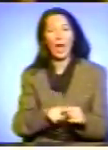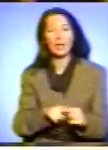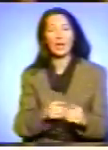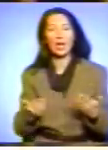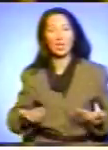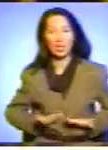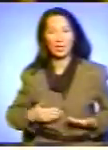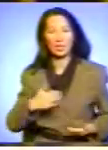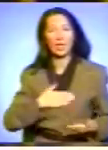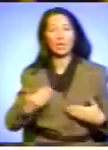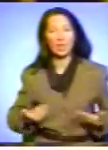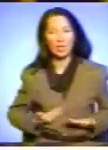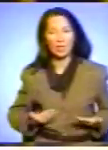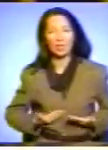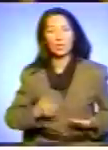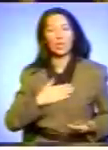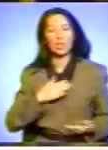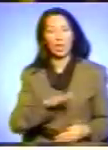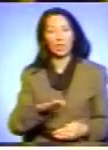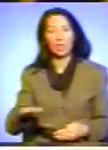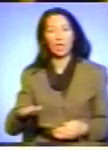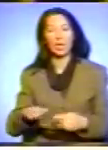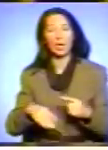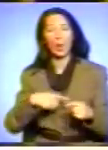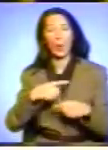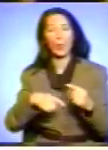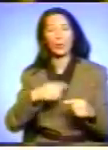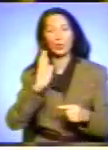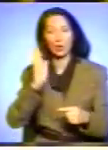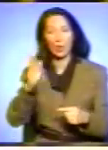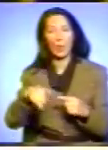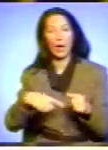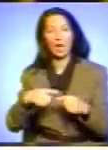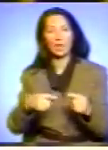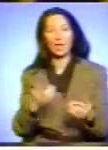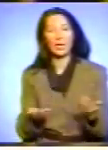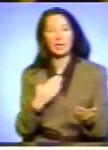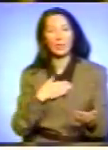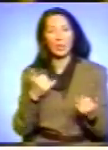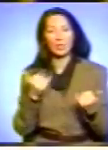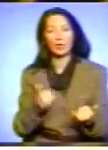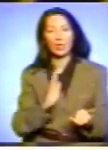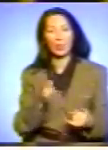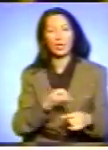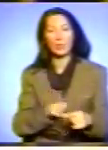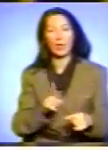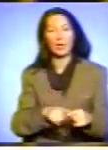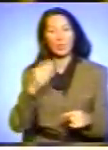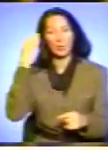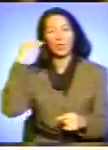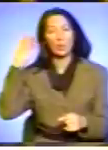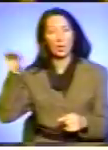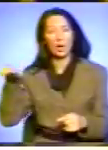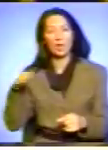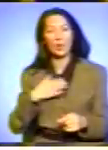жизнь, жизнь наших детей, будущих поколений. И если мы сегодня будем этим пренебрегать,